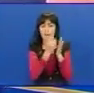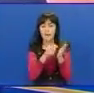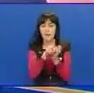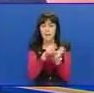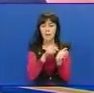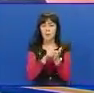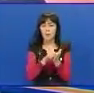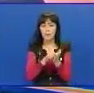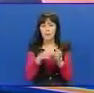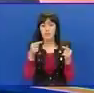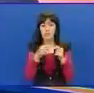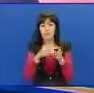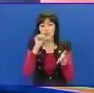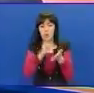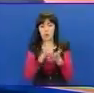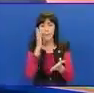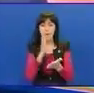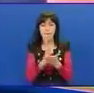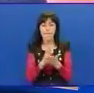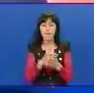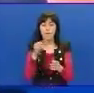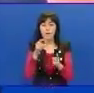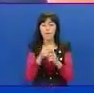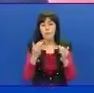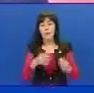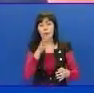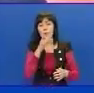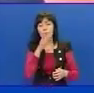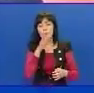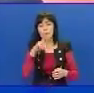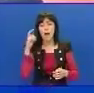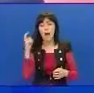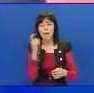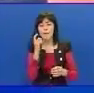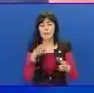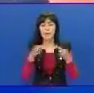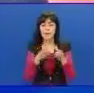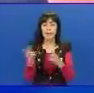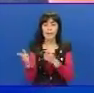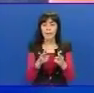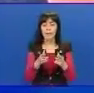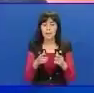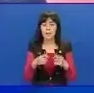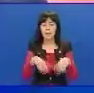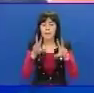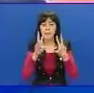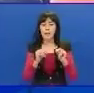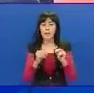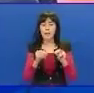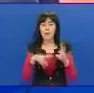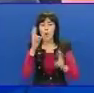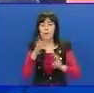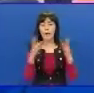алған растайтын құжатымыз бар. Ол деген сөз бүгінгі таңда аграрлық саладағы дайындалған орта буынды кадрлардың өндіріске